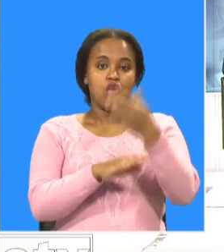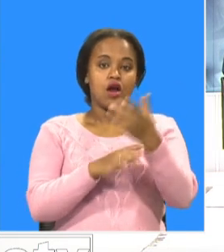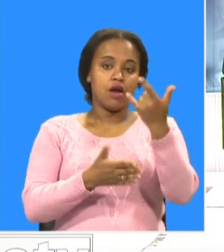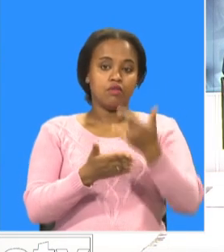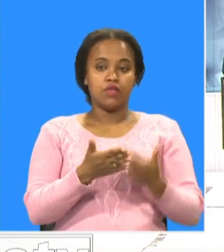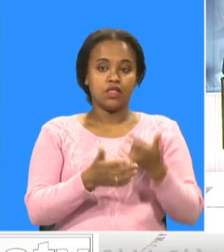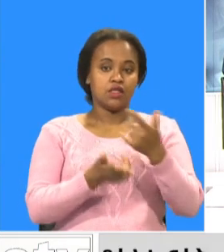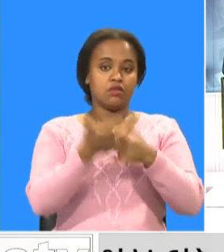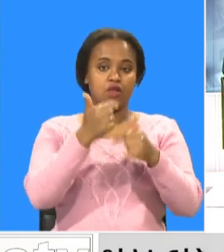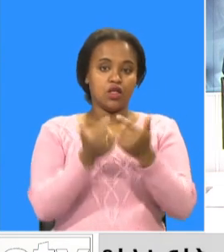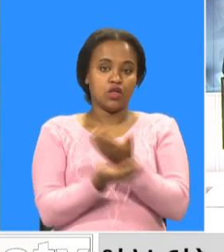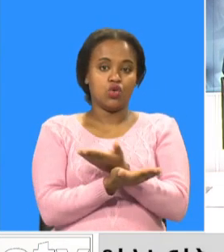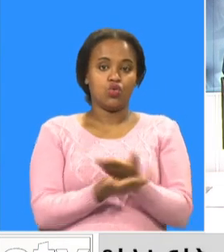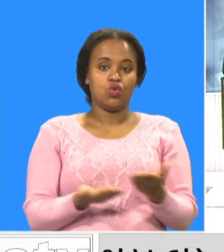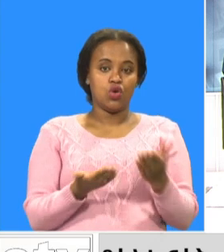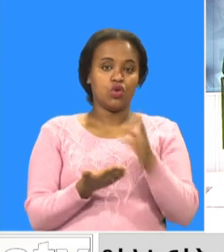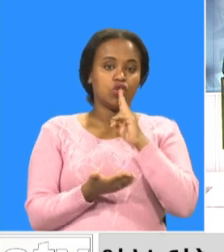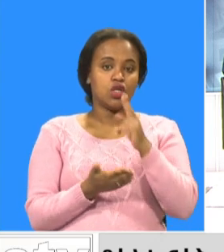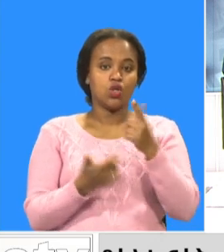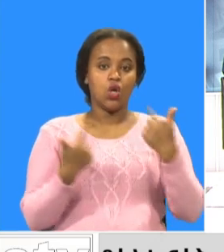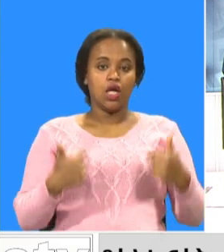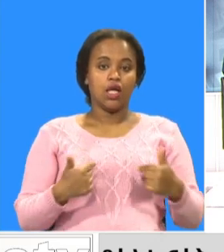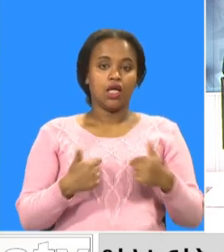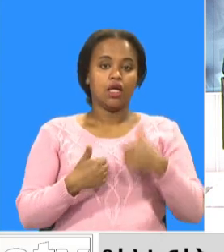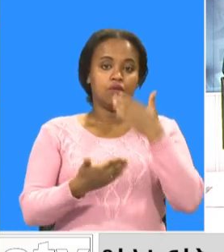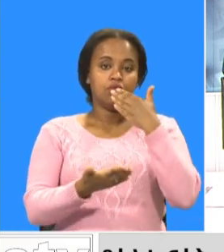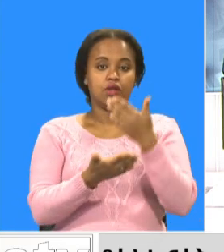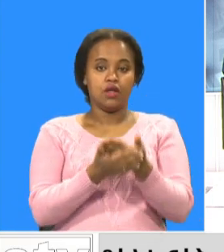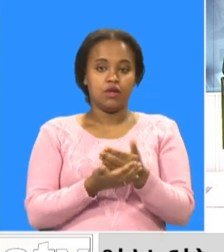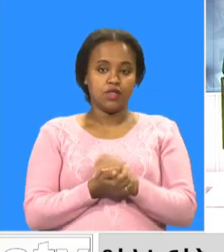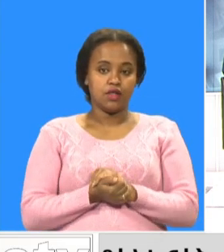ምን መጣባቸው ጉዳዮች ናቸው። ከልብ እናመሰግናለን።